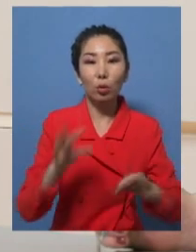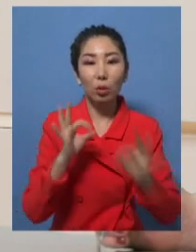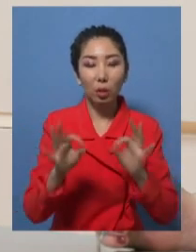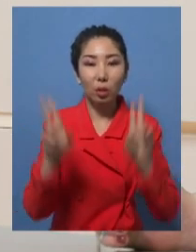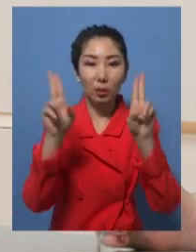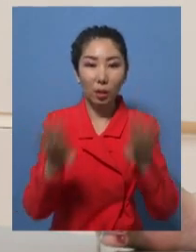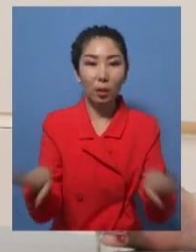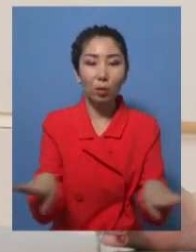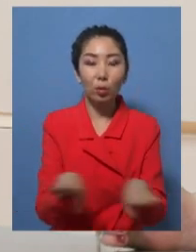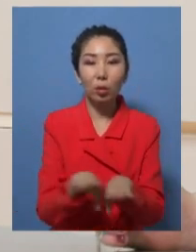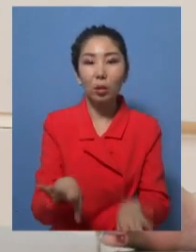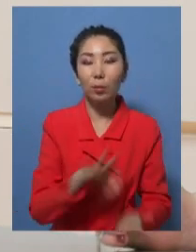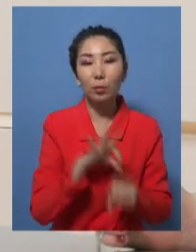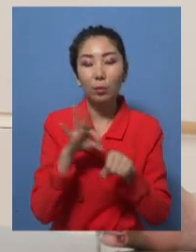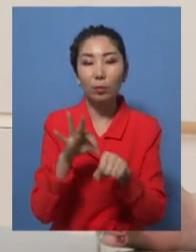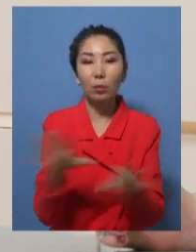конкурс өткізіліп,